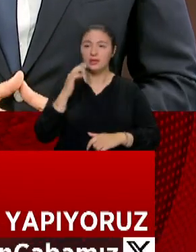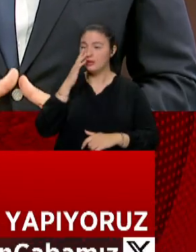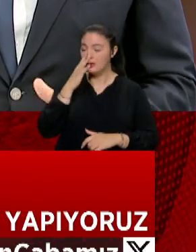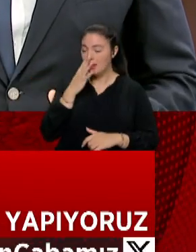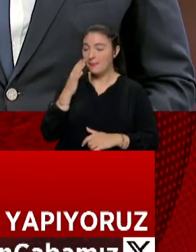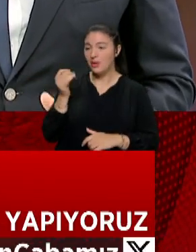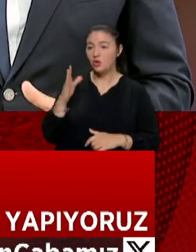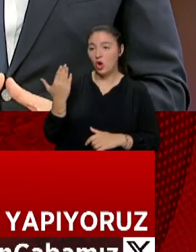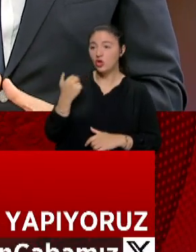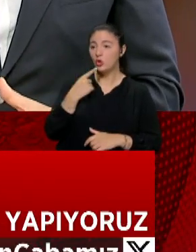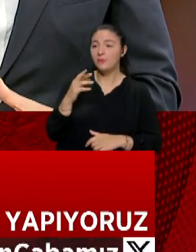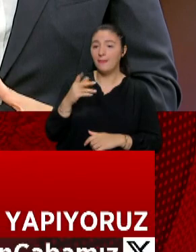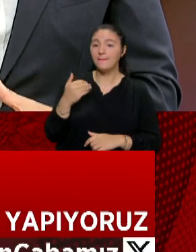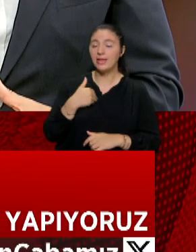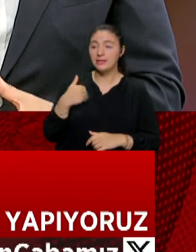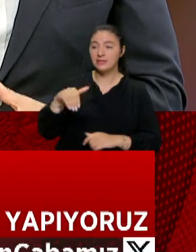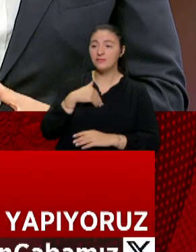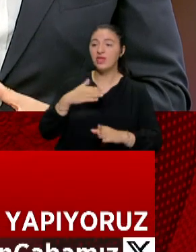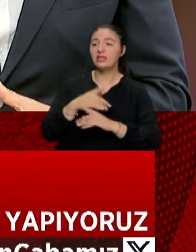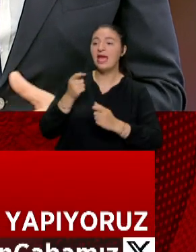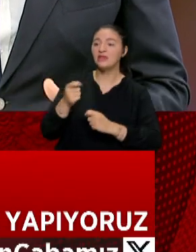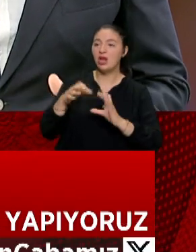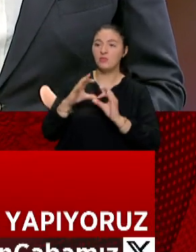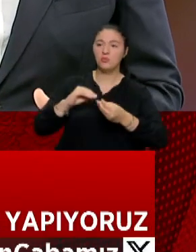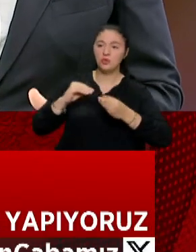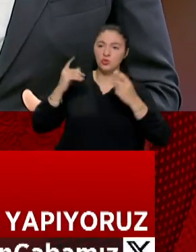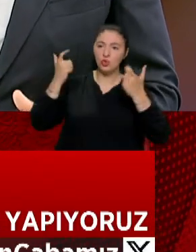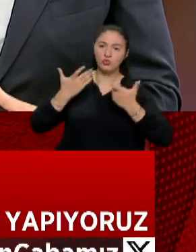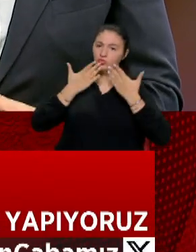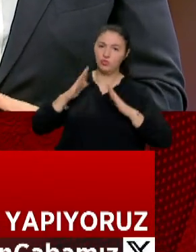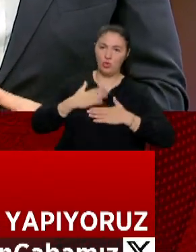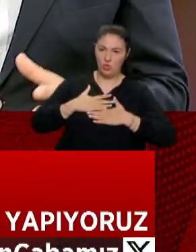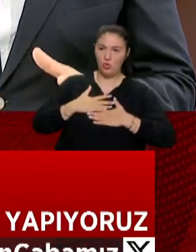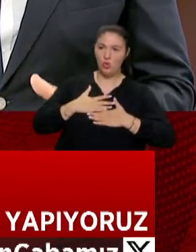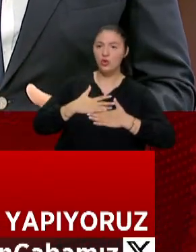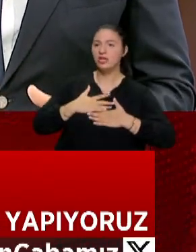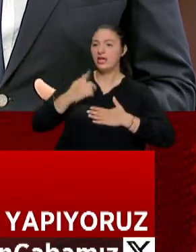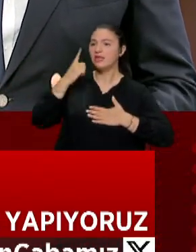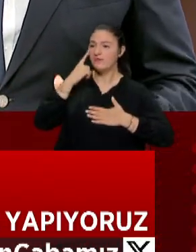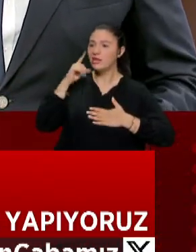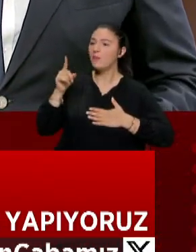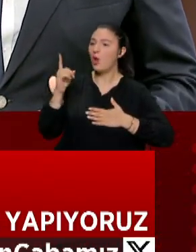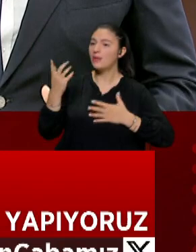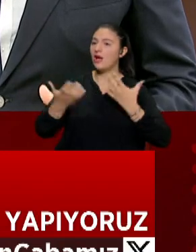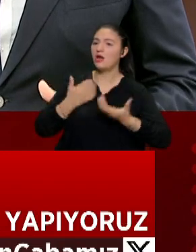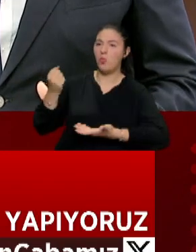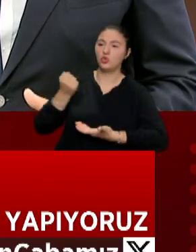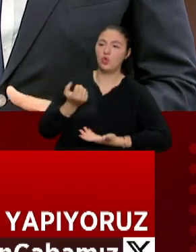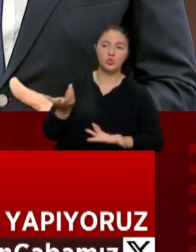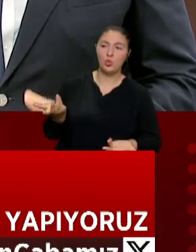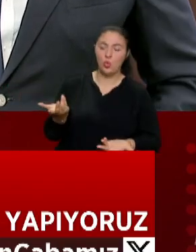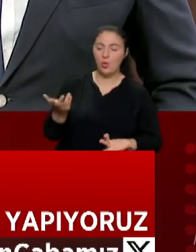biraz önce söylediğim gibi bizim Aslında eğitimle ilgili bir sorumluluğumuz yok yani devletten böyle bir kaynak almıyoruz